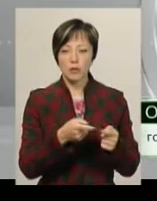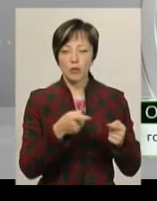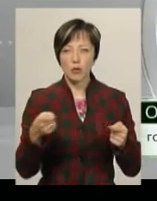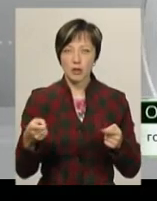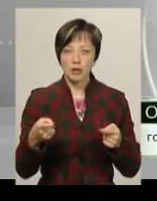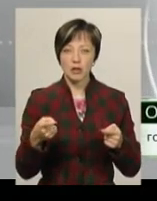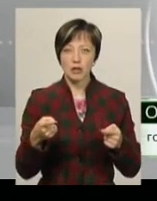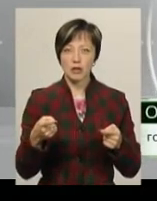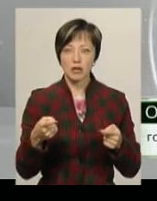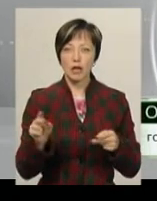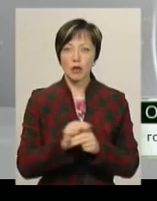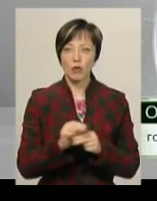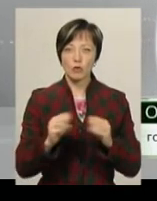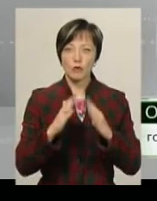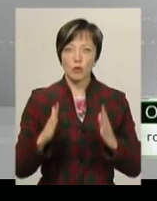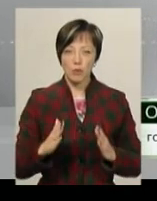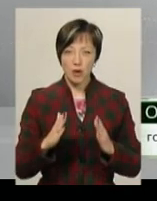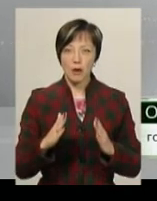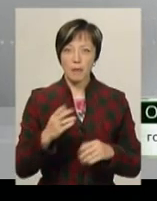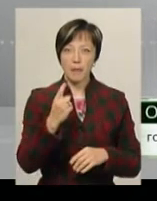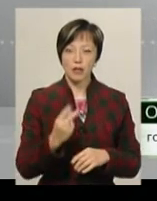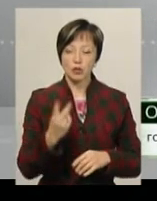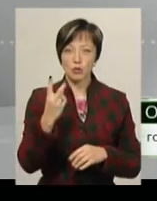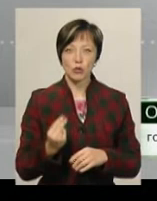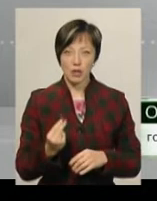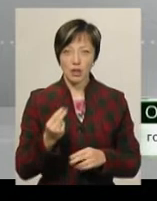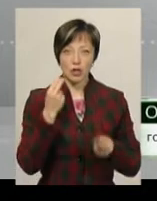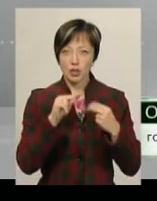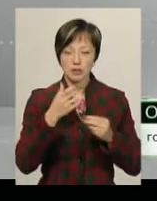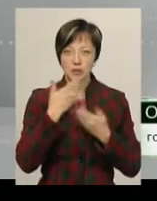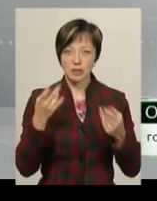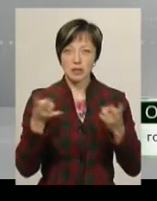там одного, якщо лікується вдома, перший-другий день не